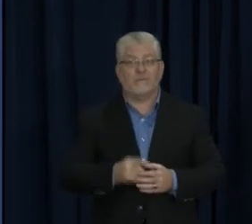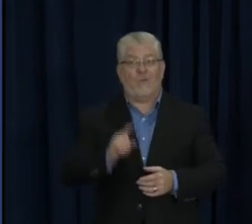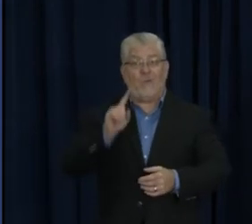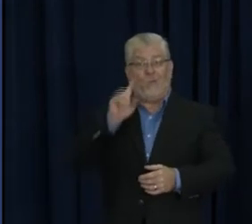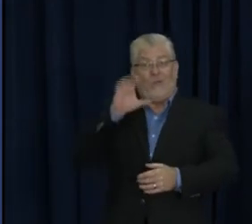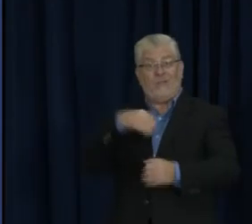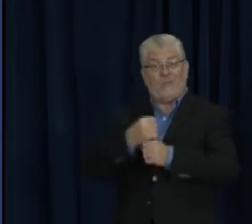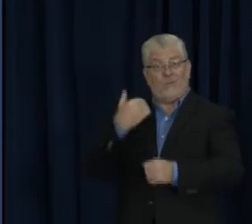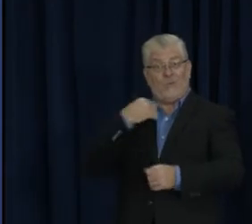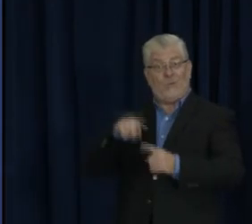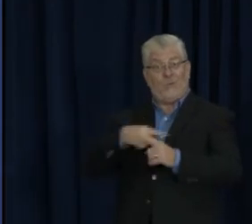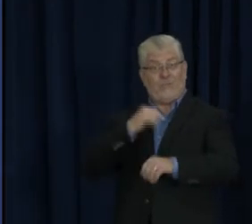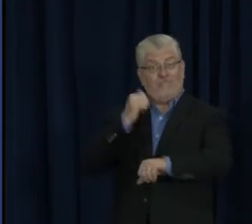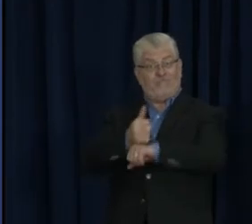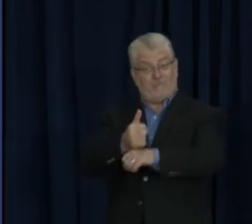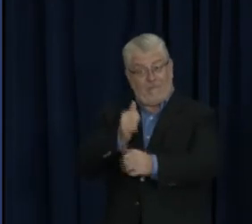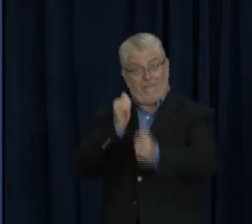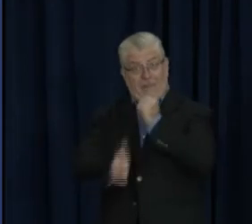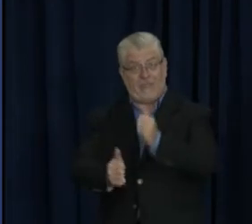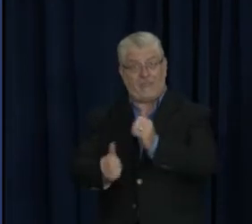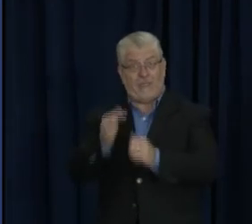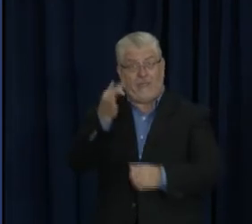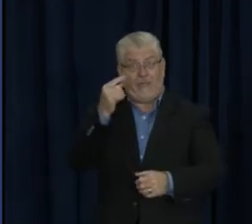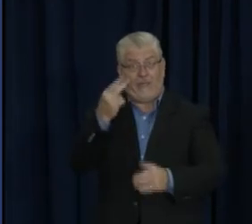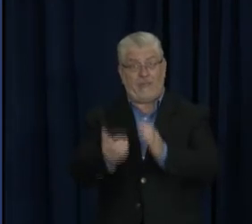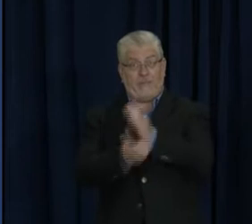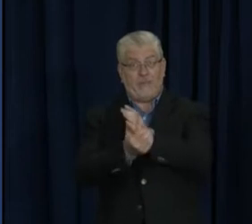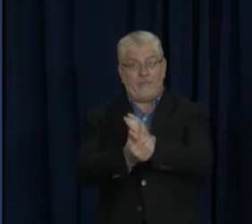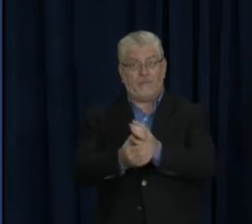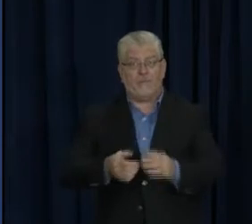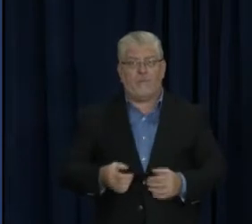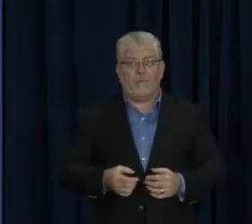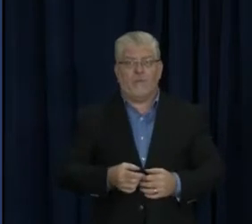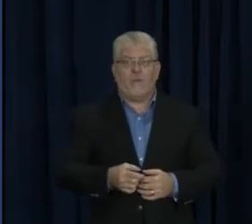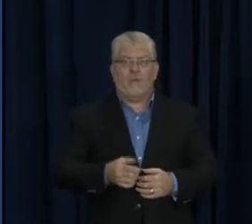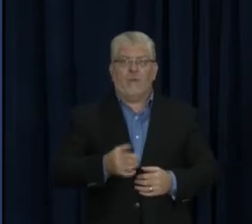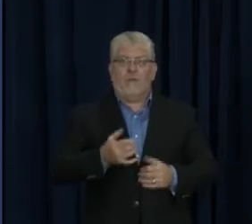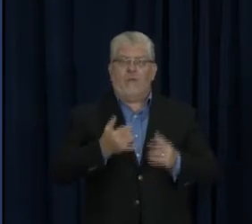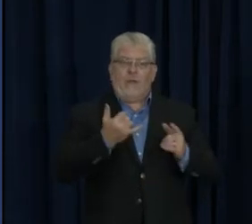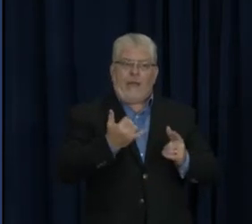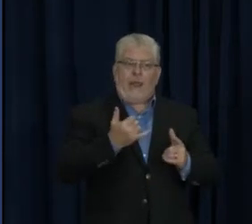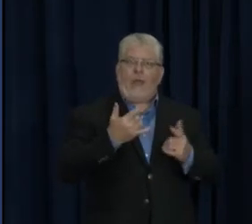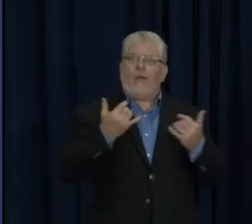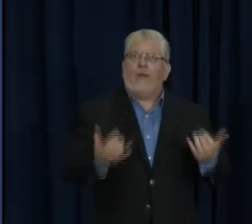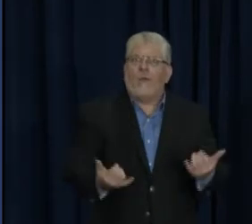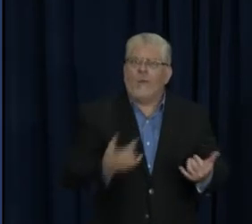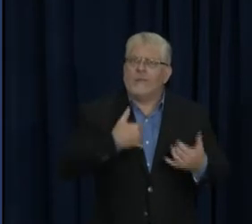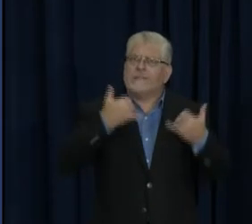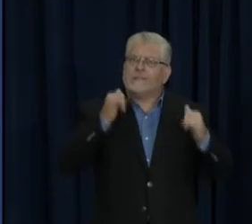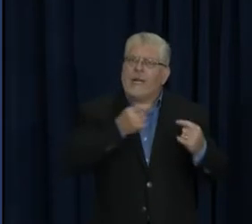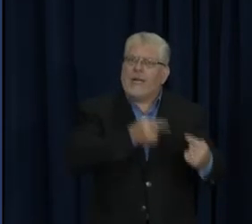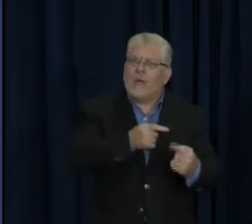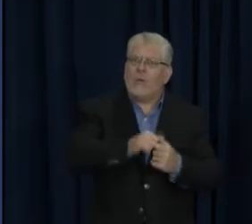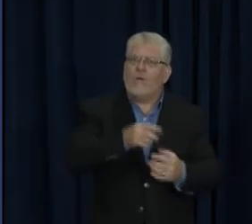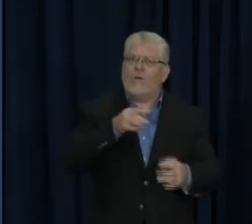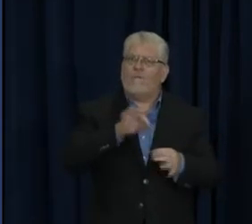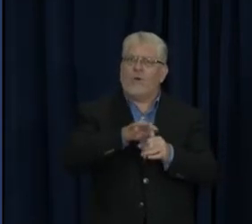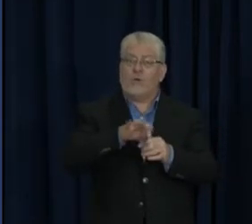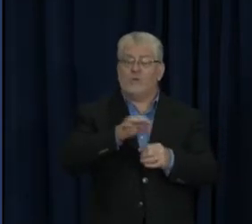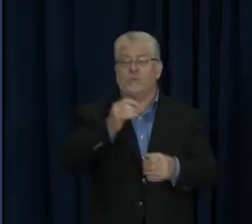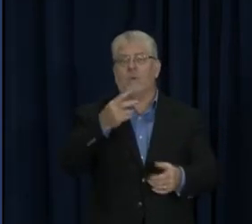نحن فخورون بأن نكون في هذه الهيئة من حساب وتعداد كل الأصوات وكل صناديق